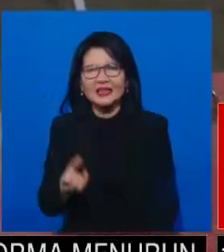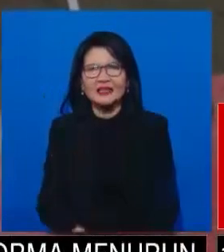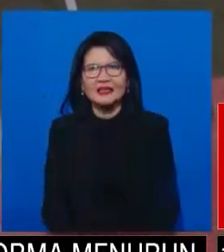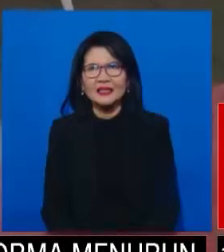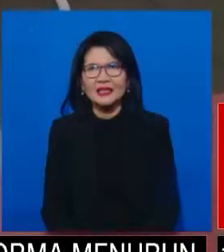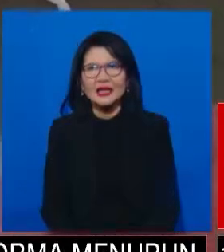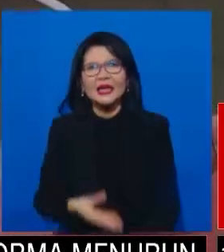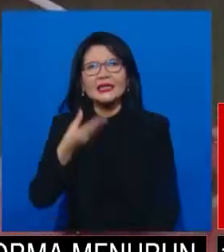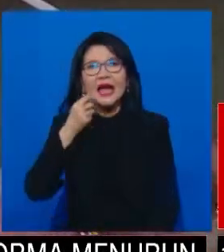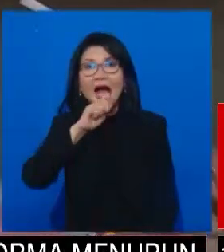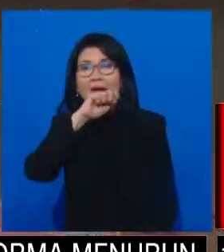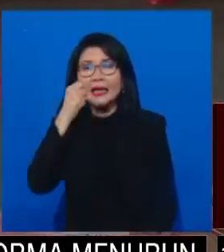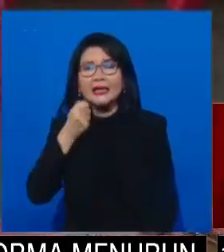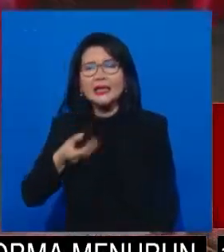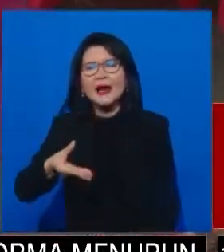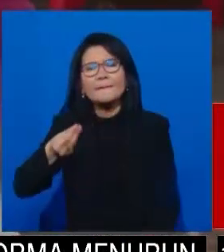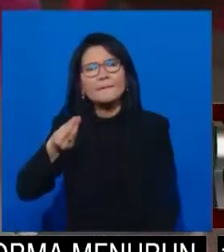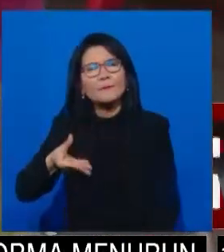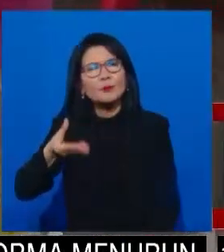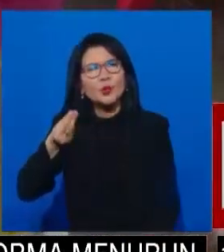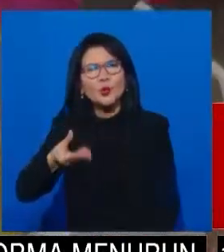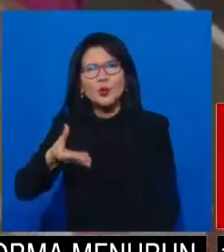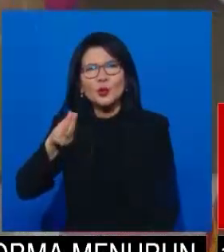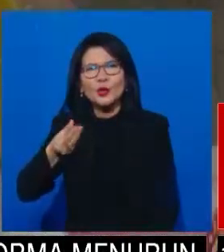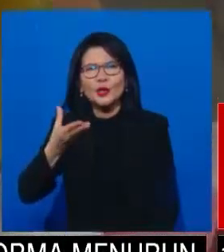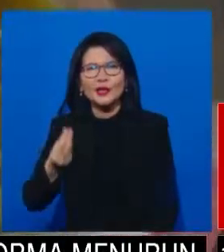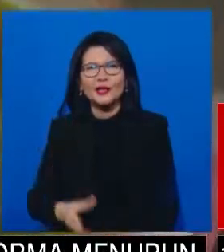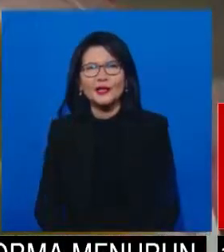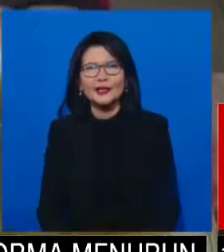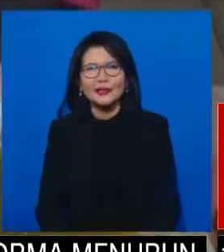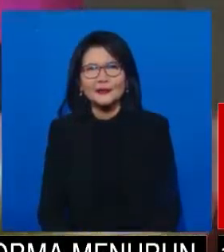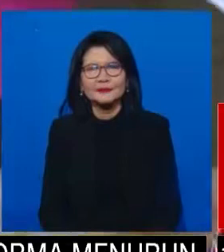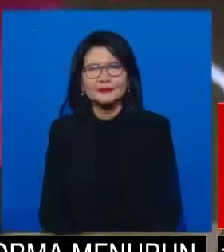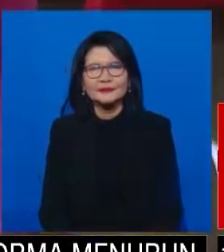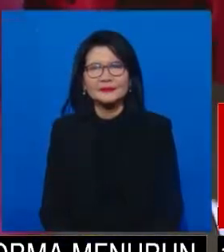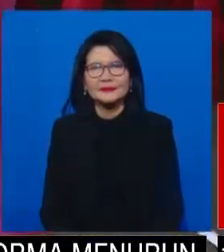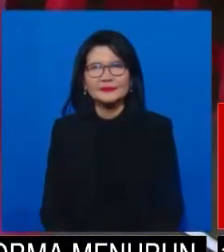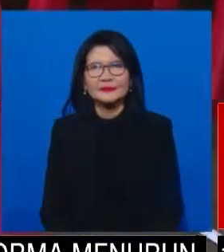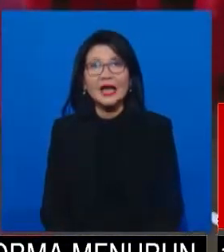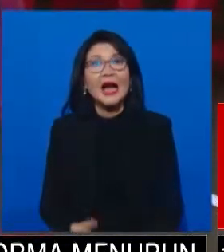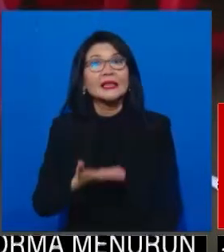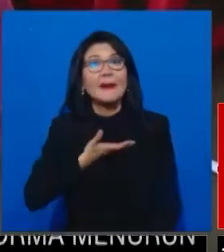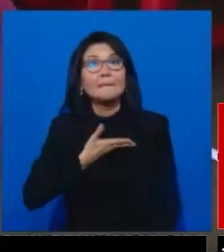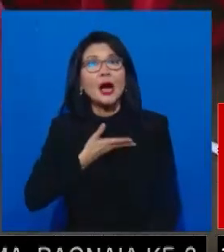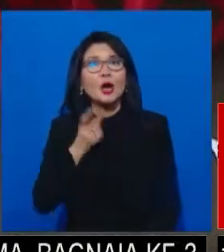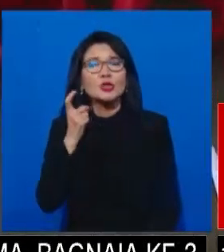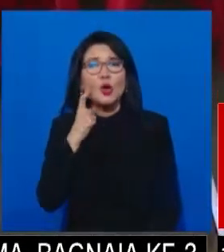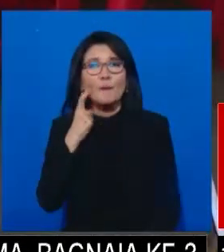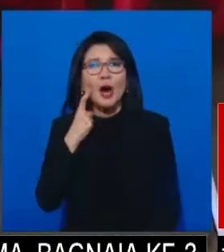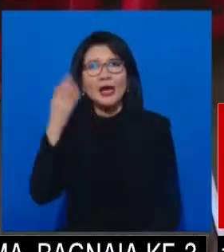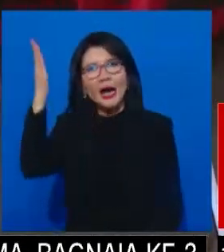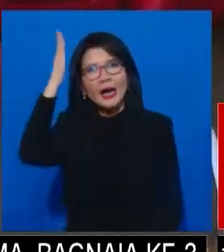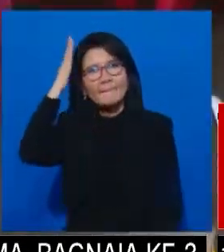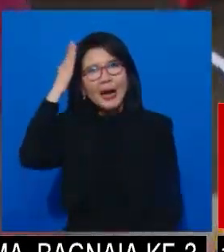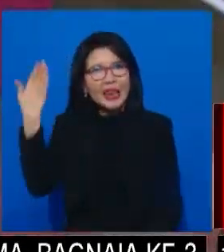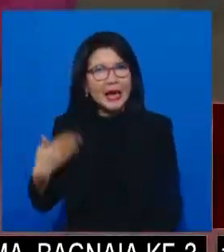juga teksturnya empuk banget, Anda sudah bisa melihat hampir terpatahkan. Nah, tapi kita mau coba dulu ya, yang kepala